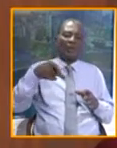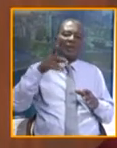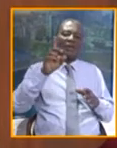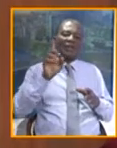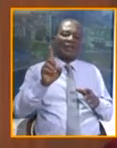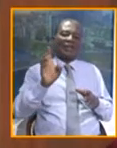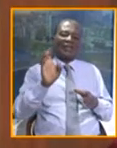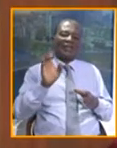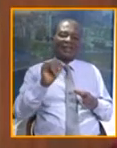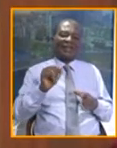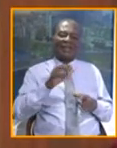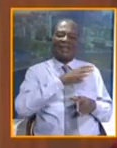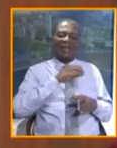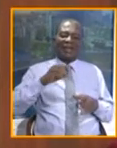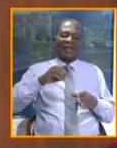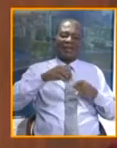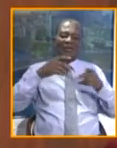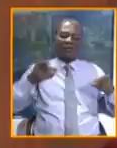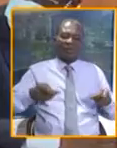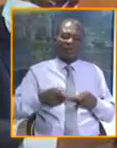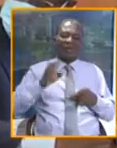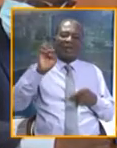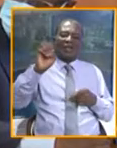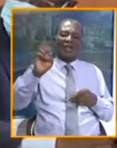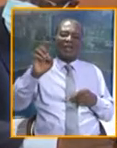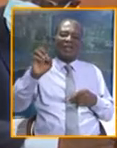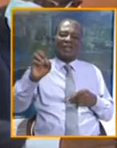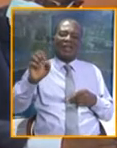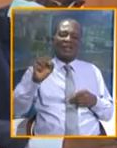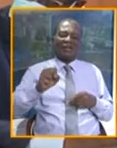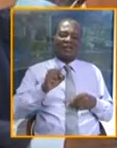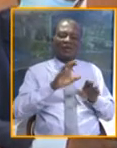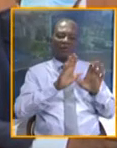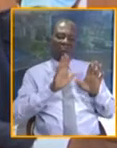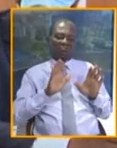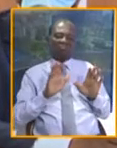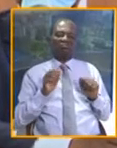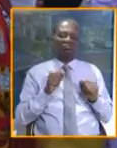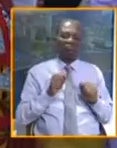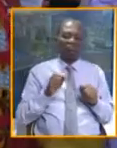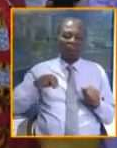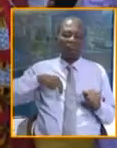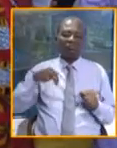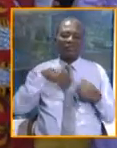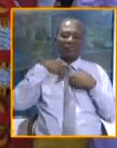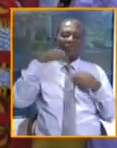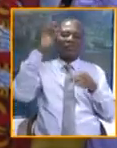PDCI, et la plateforme politique EDS se sont abstenus. Nous avons